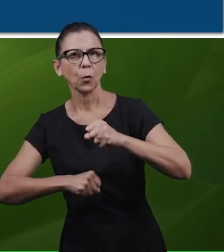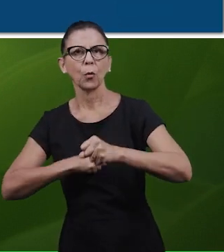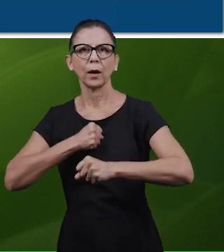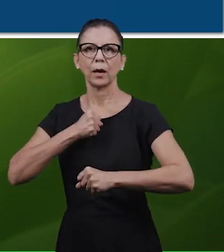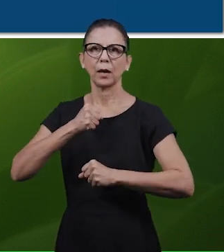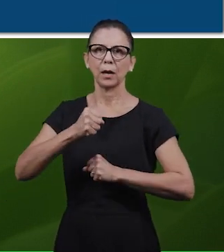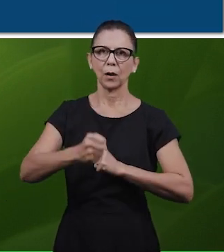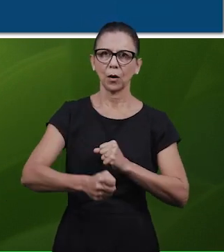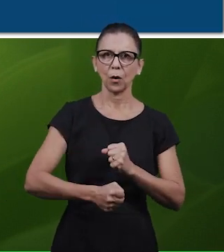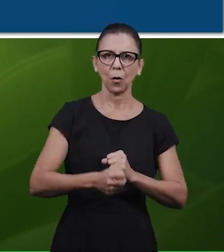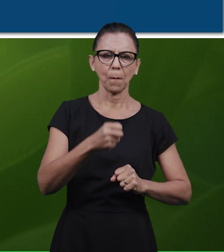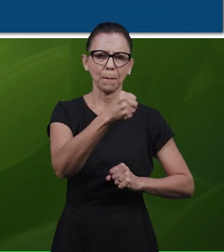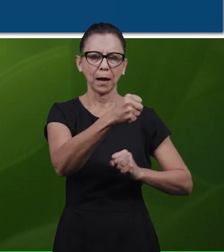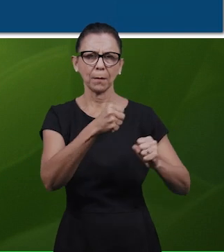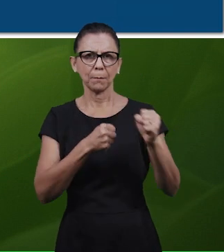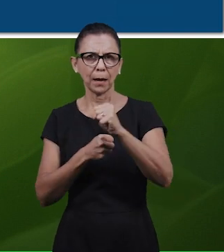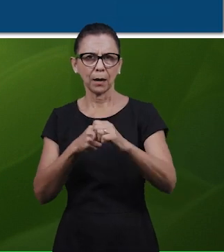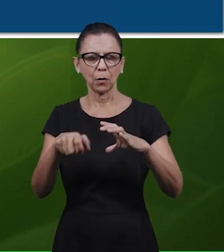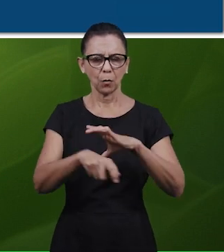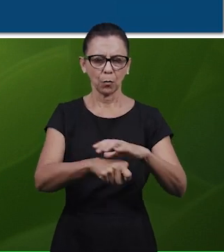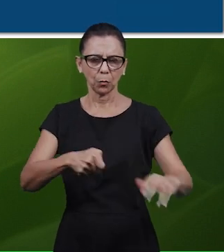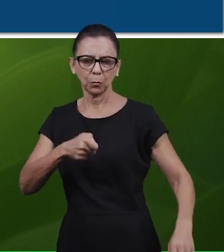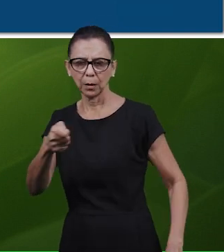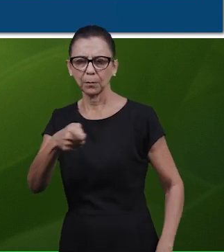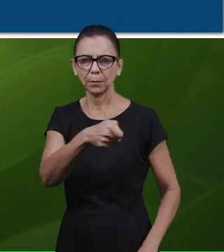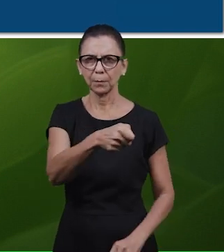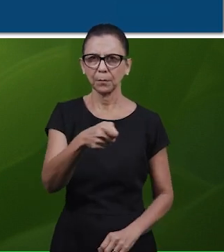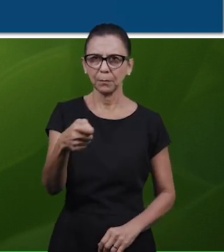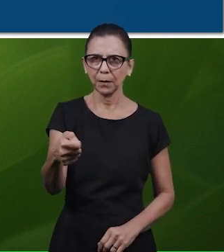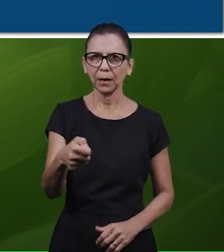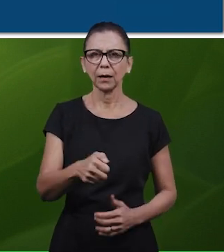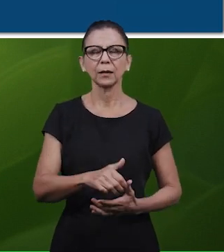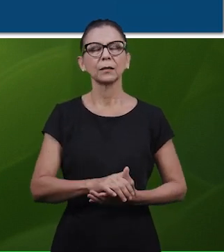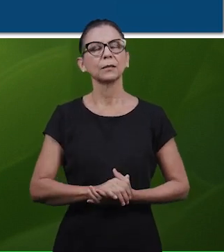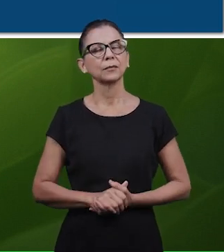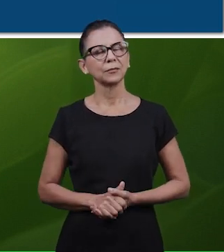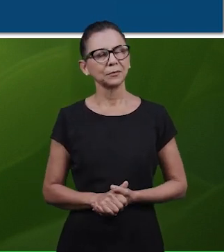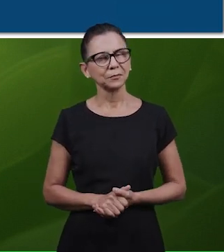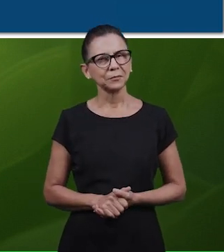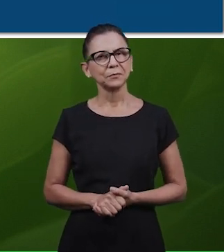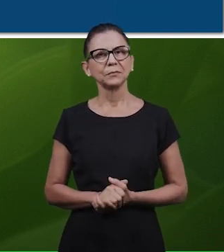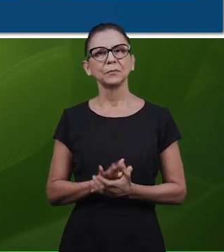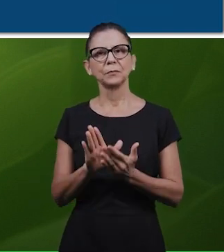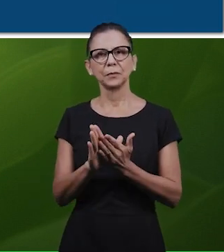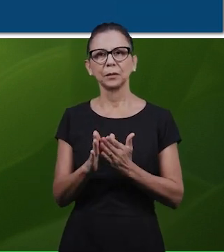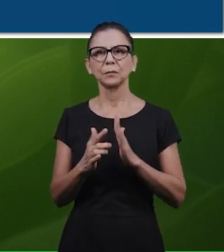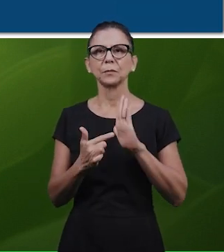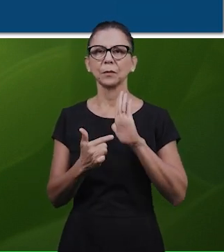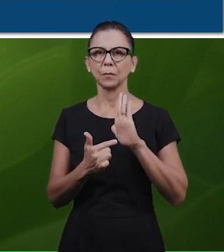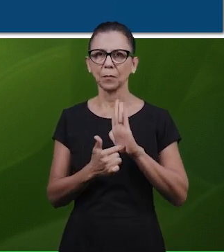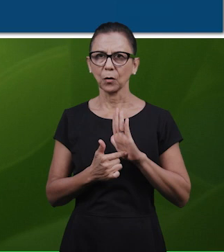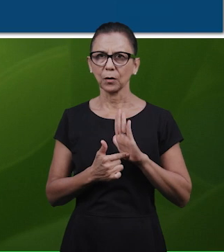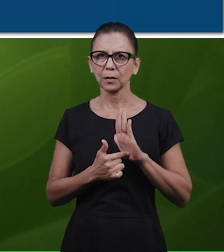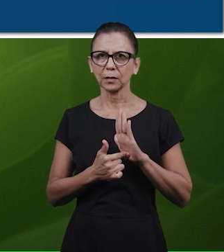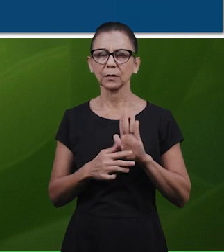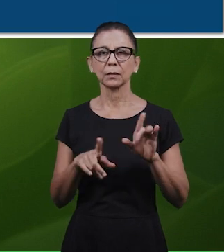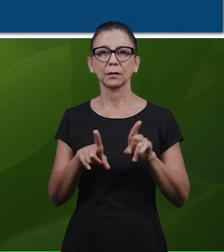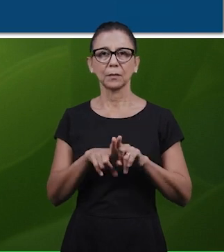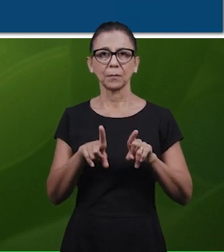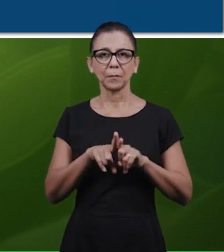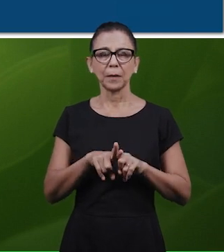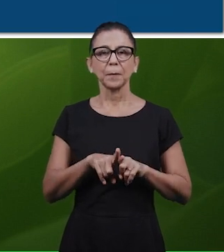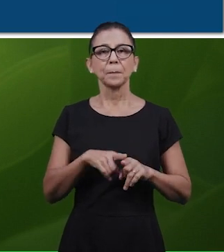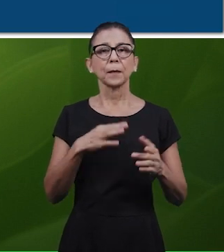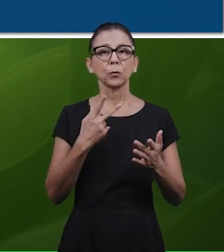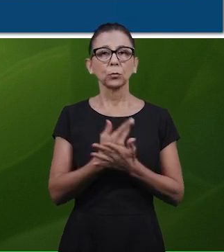l'auteur des reins afin qu'ils puissent être plus agiles dans le mouvement. Et ce message